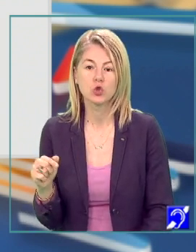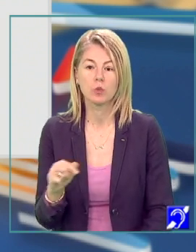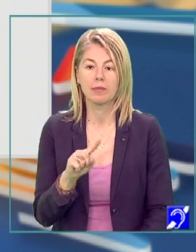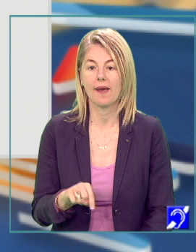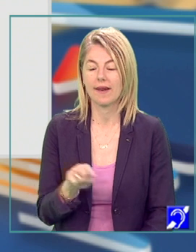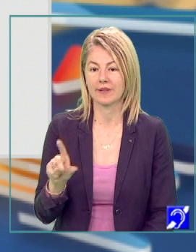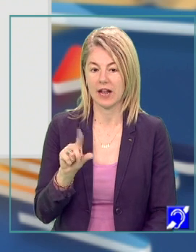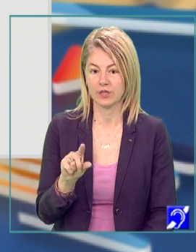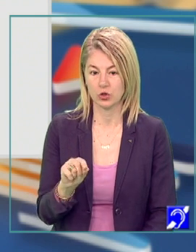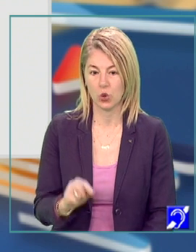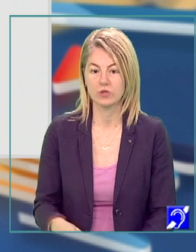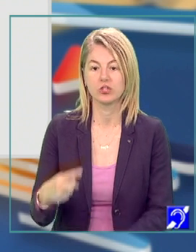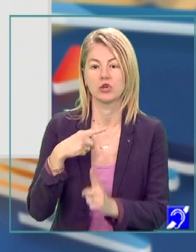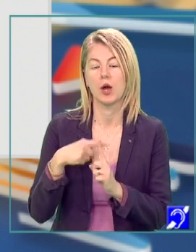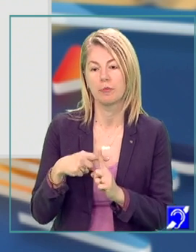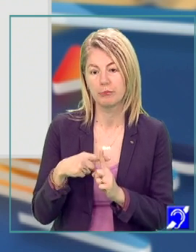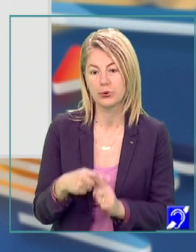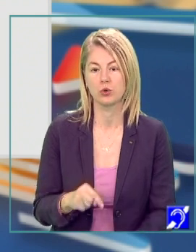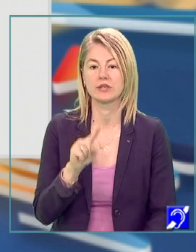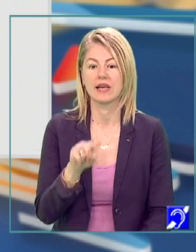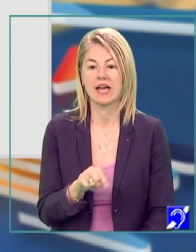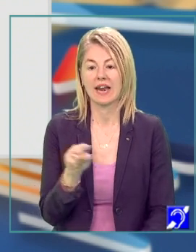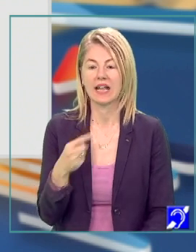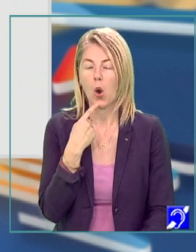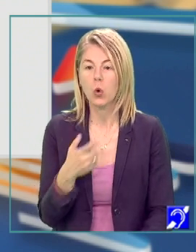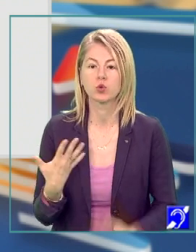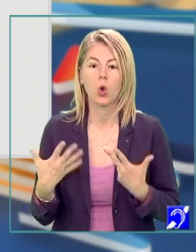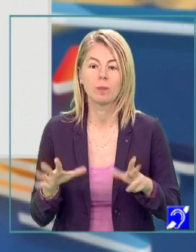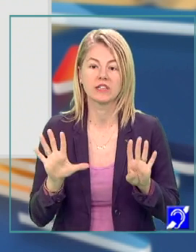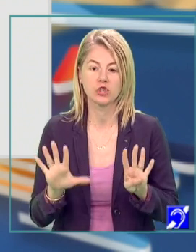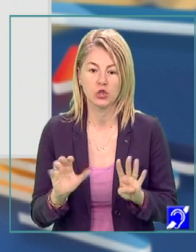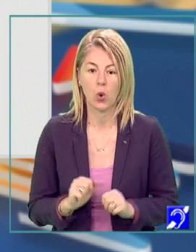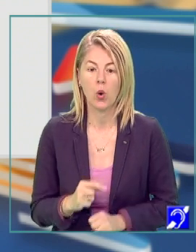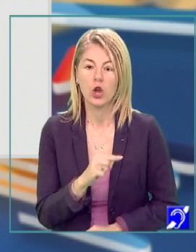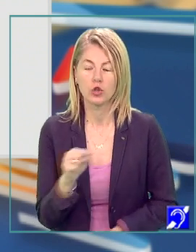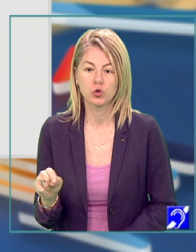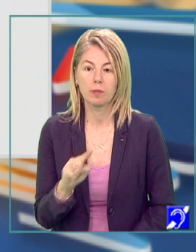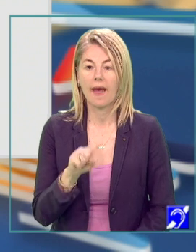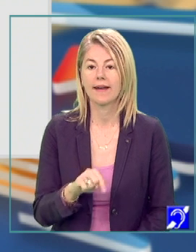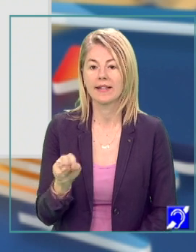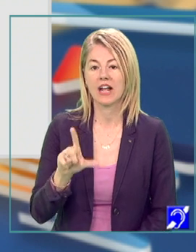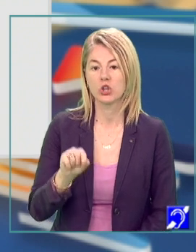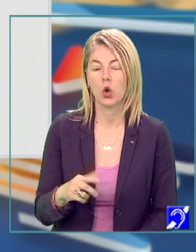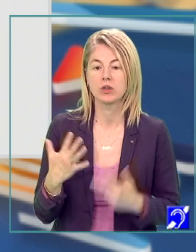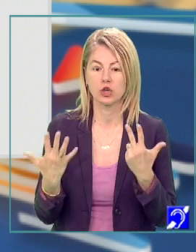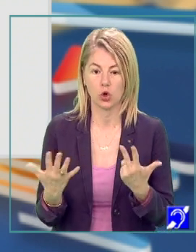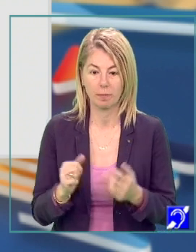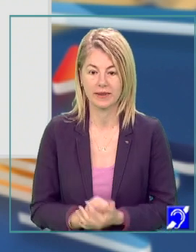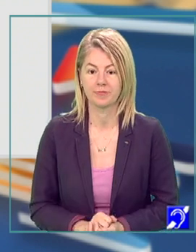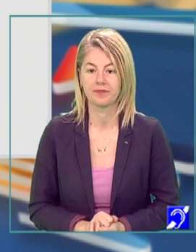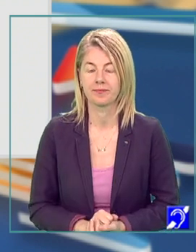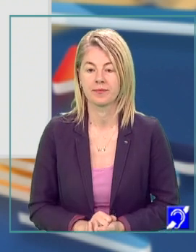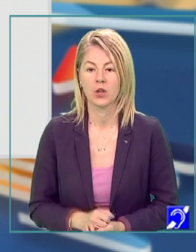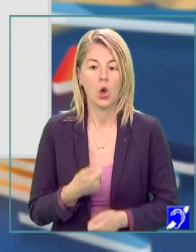15 supra radical din 20 plus radical din 189 supra radical